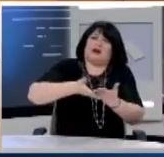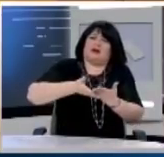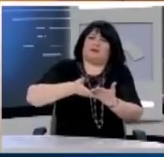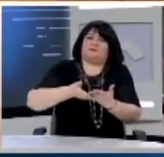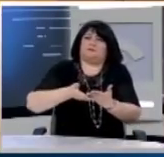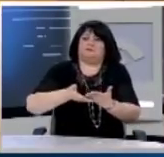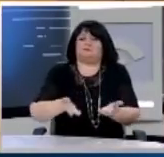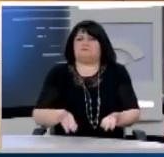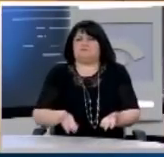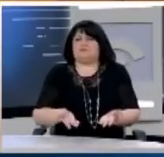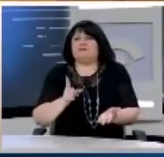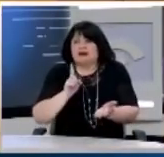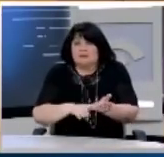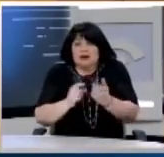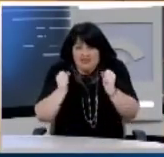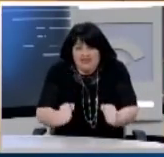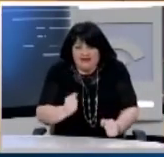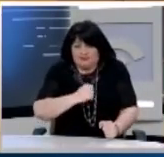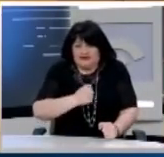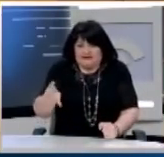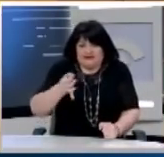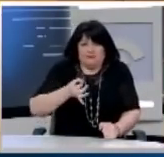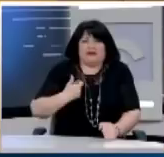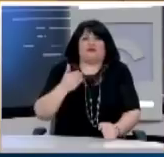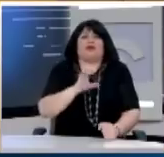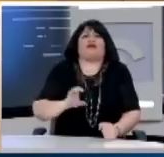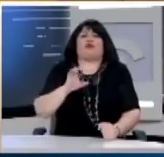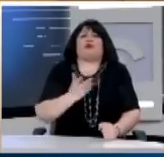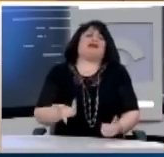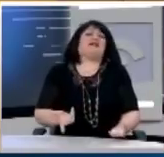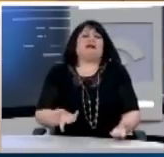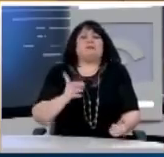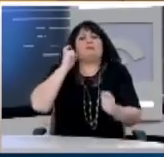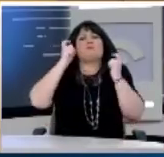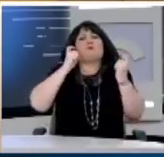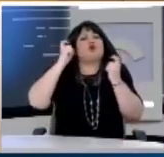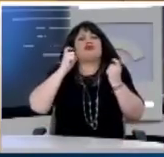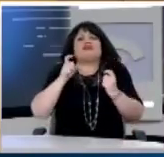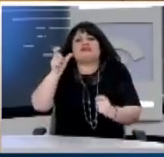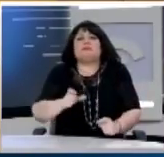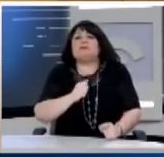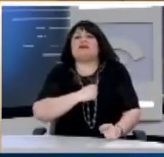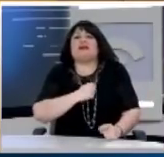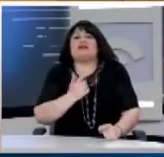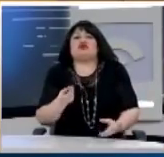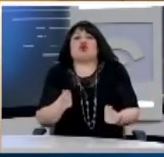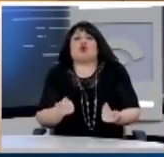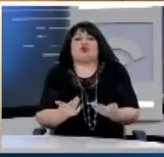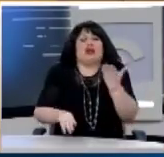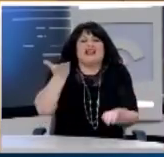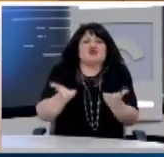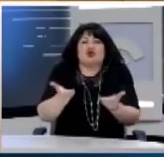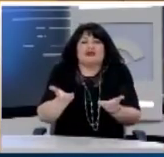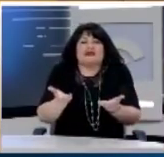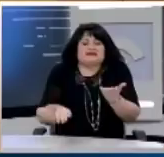Κόμματος? Πρέπει να έχουμε μια θέση, τι λέτε, για την Ευρώπη ή πώς φαντάζετε εσείς θα μειωθούν οι